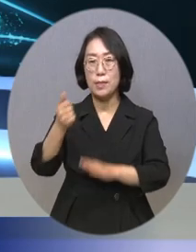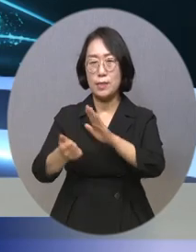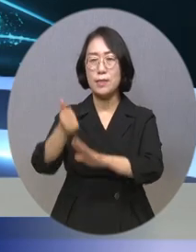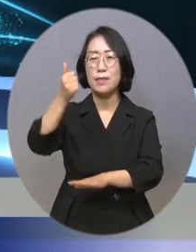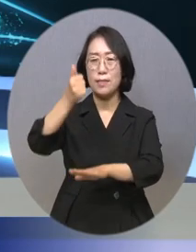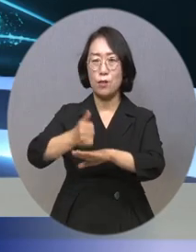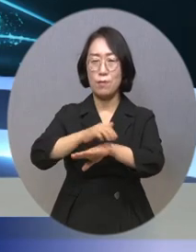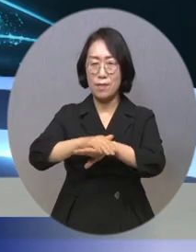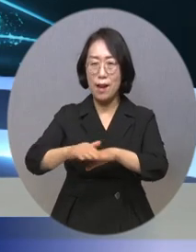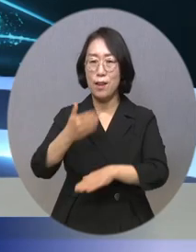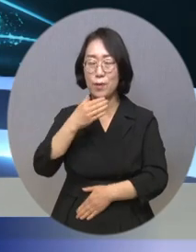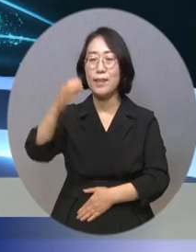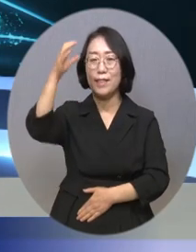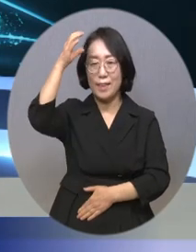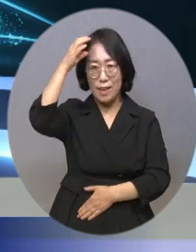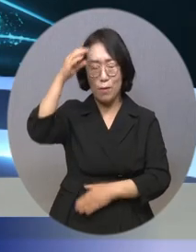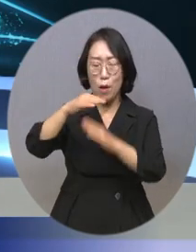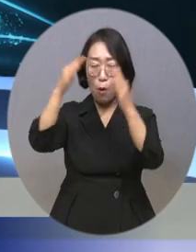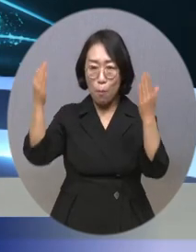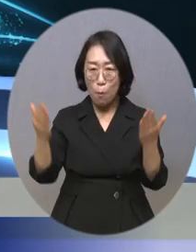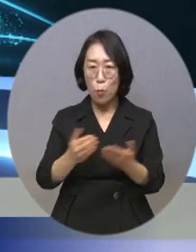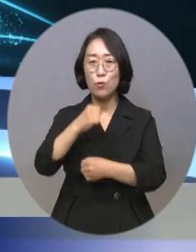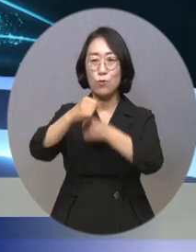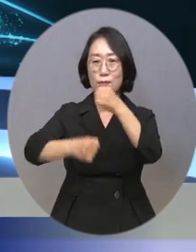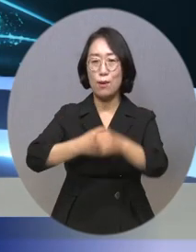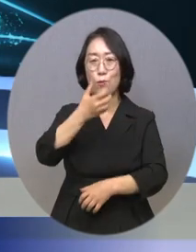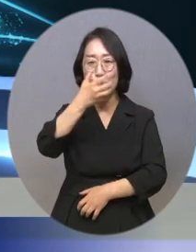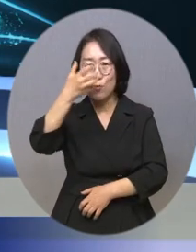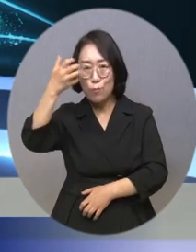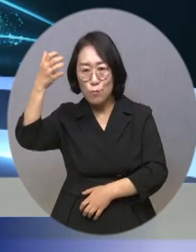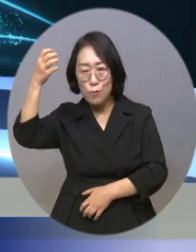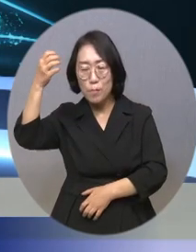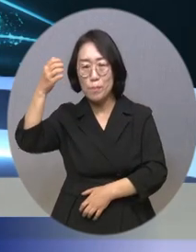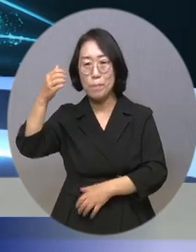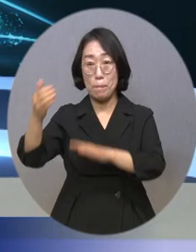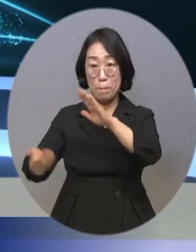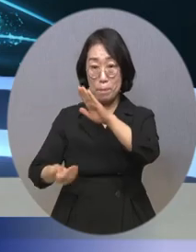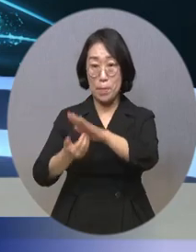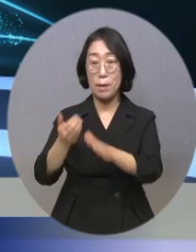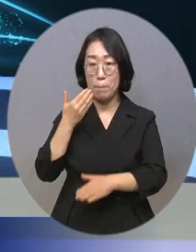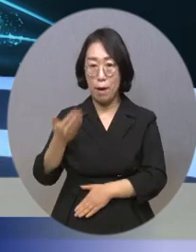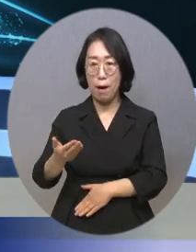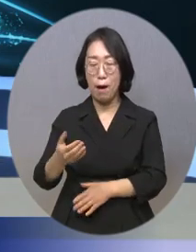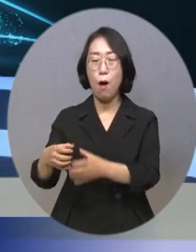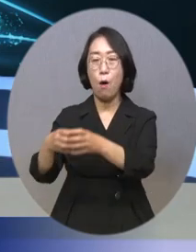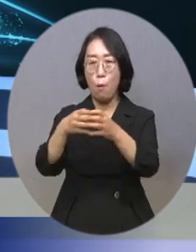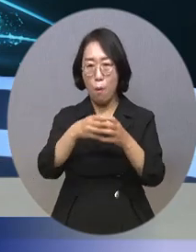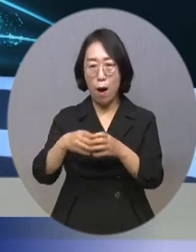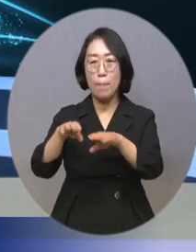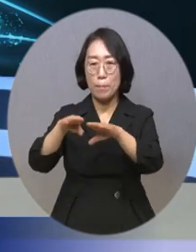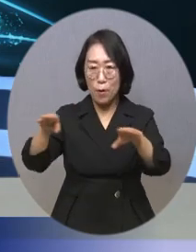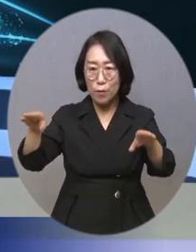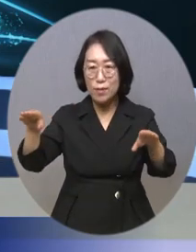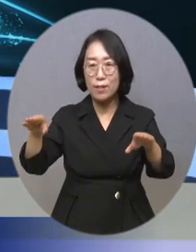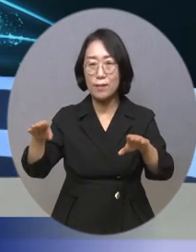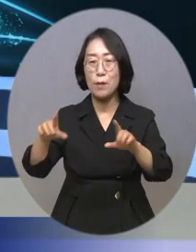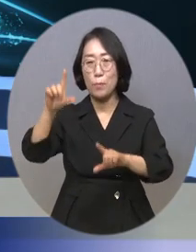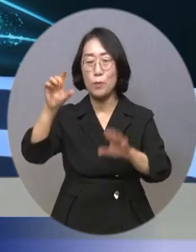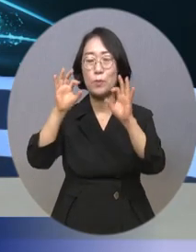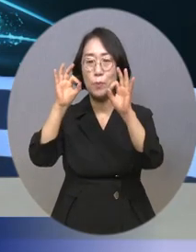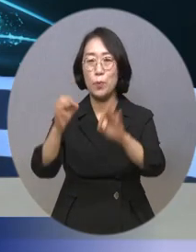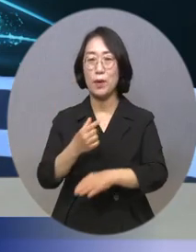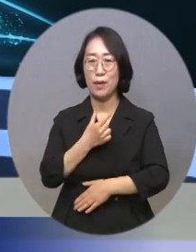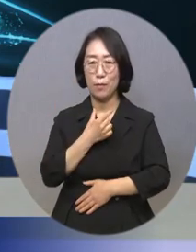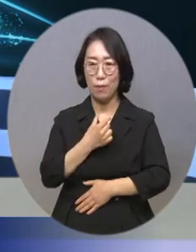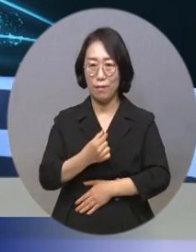바랍니다 모두가 자유롭게 꿈을 꾸고 이룰 수 있는 나라 평등하고 화합하는 대한민국을 소망합니다 이상복